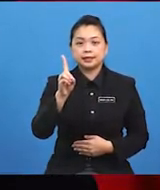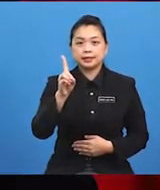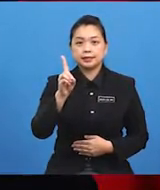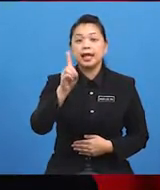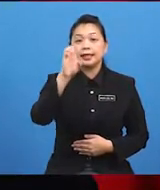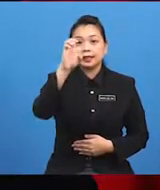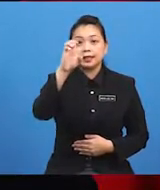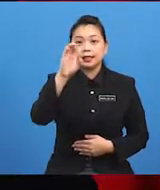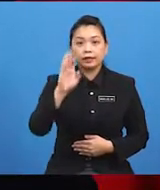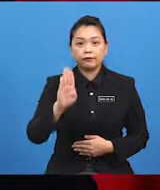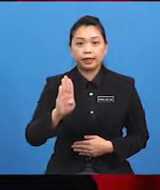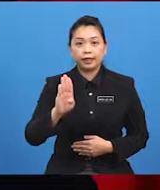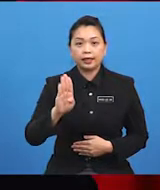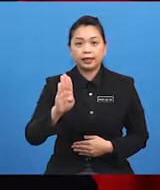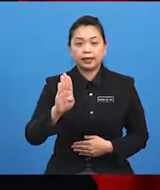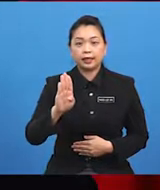E flat,